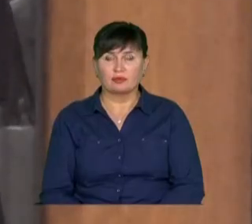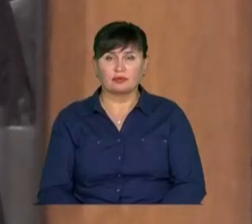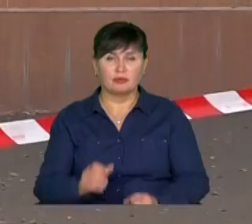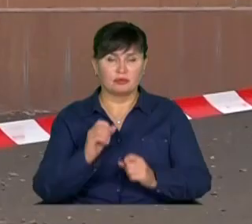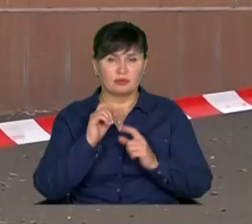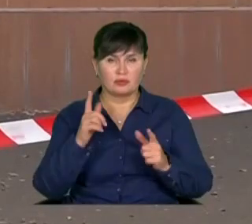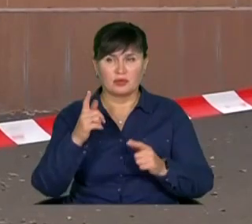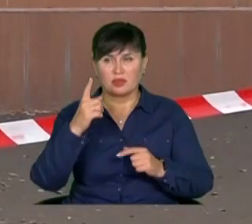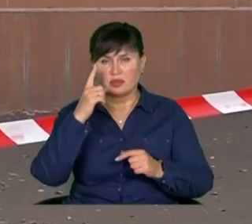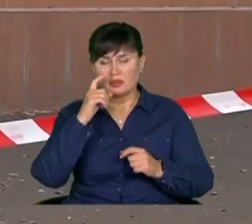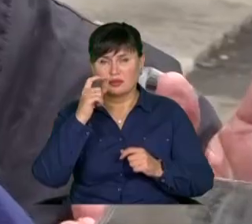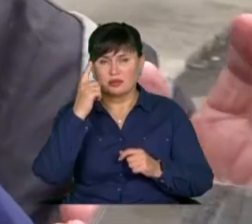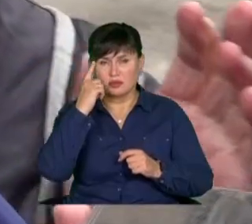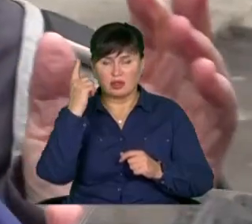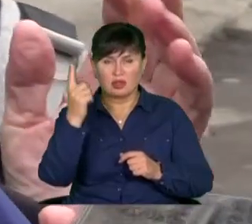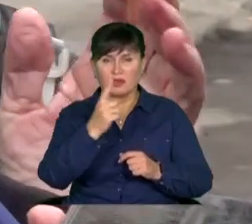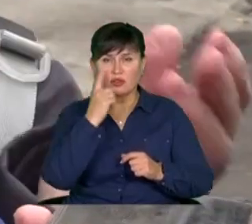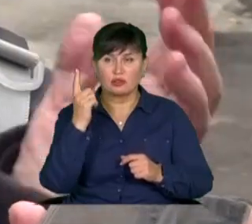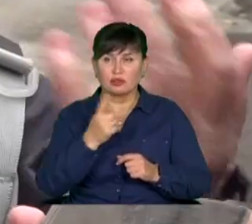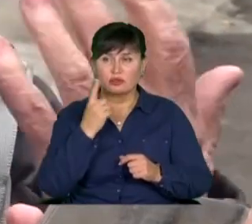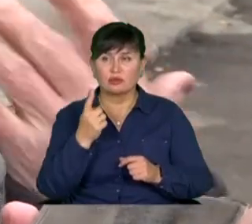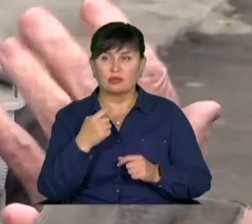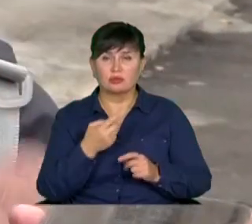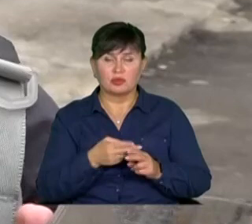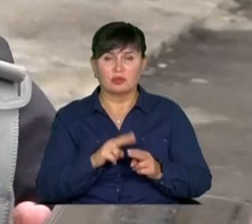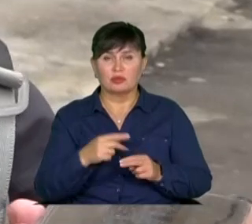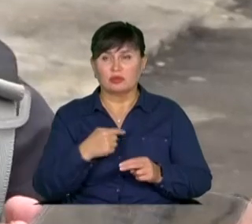Запах, голова у меня и сейчас еще кружится. Потому что я,